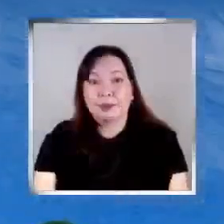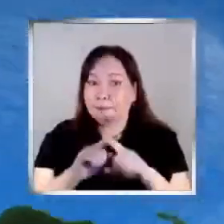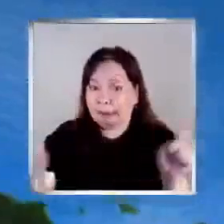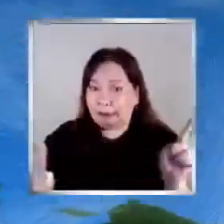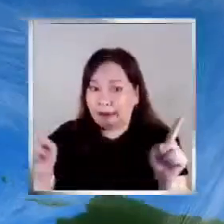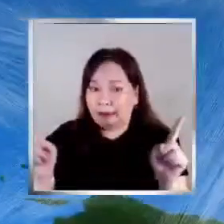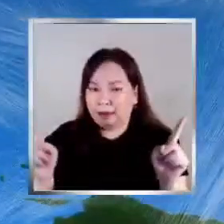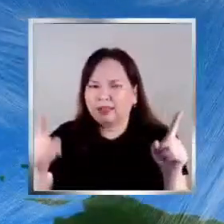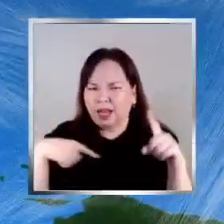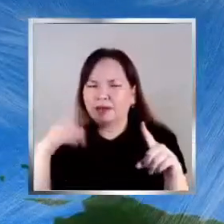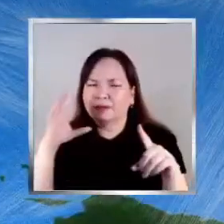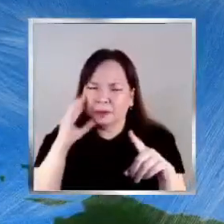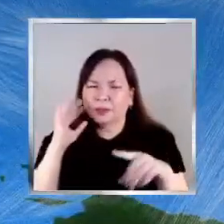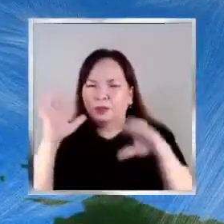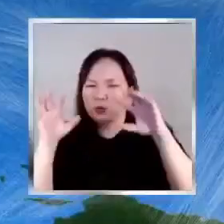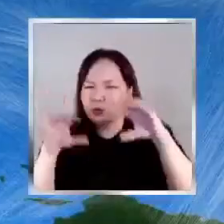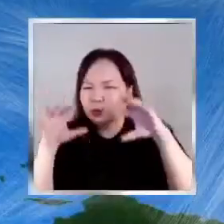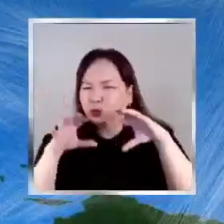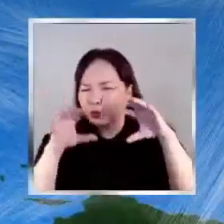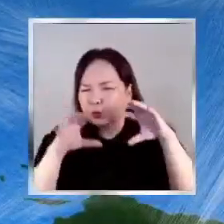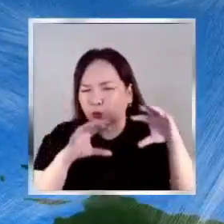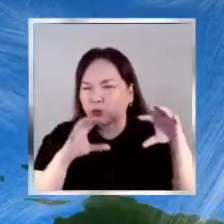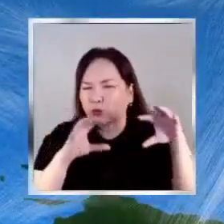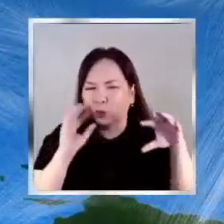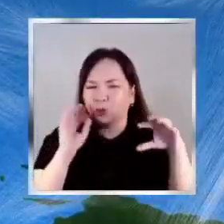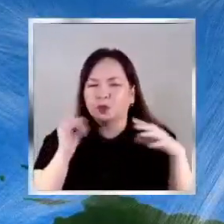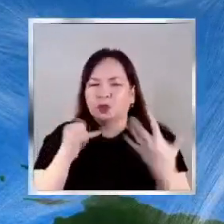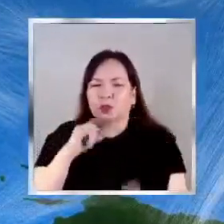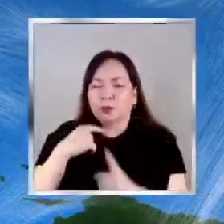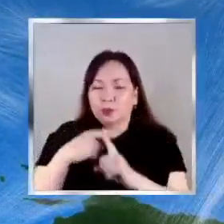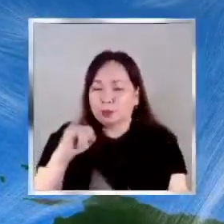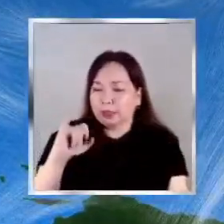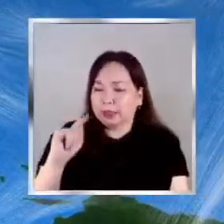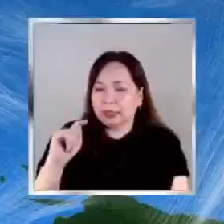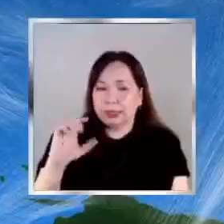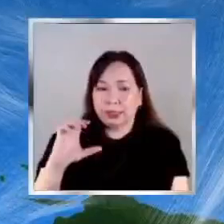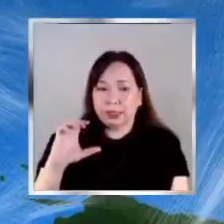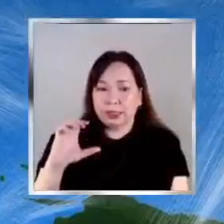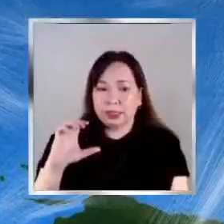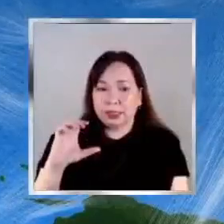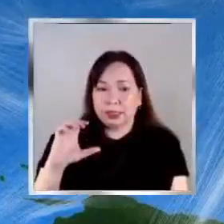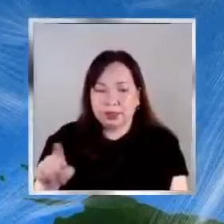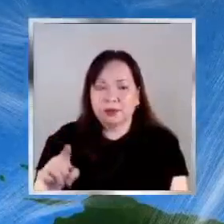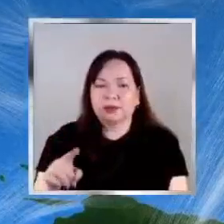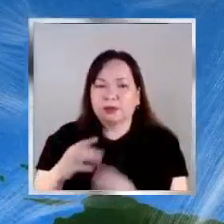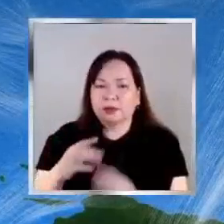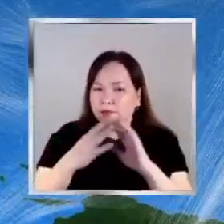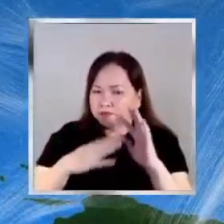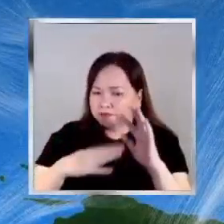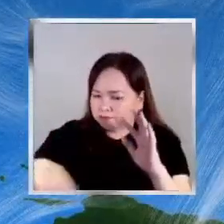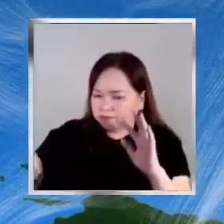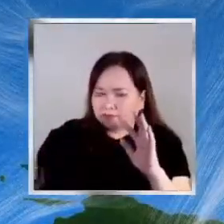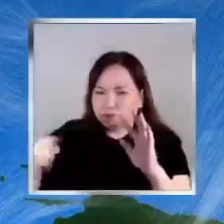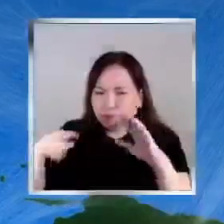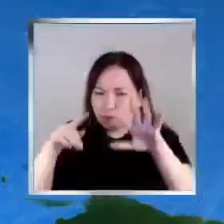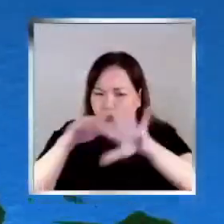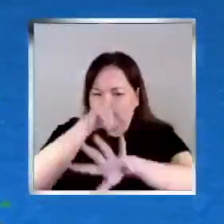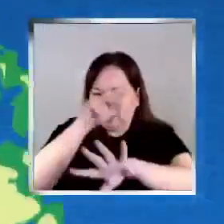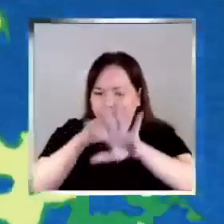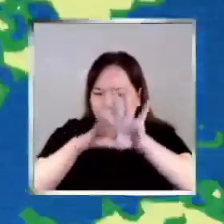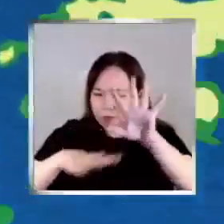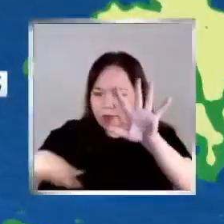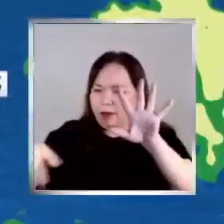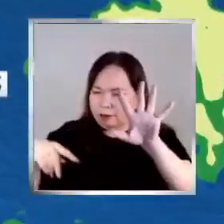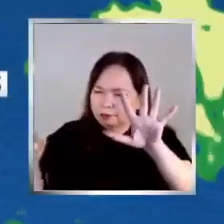magpapaulan pa rin ang LPA at ang Intertropical Convergence Zone o ITCZ ngayong weekend. Base sa datos ng Metro